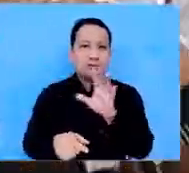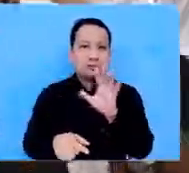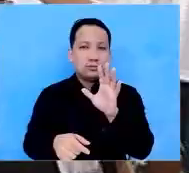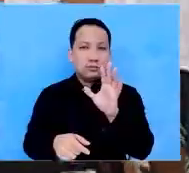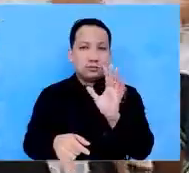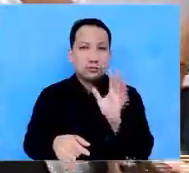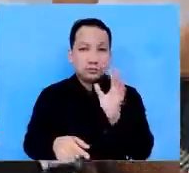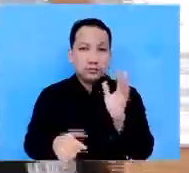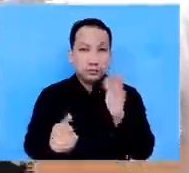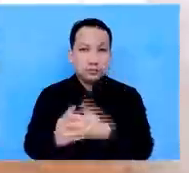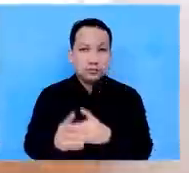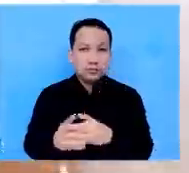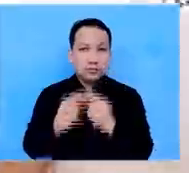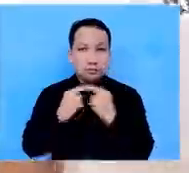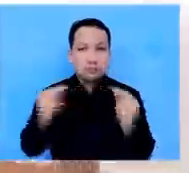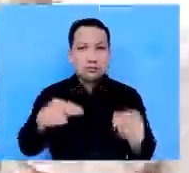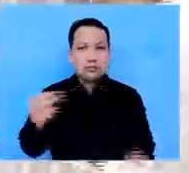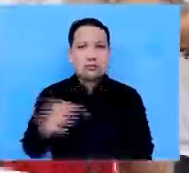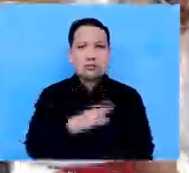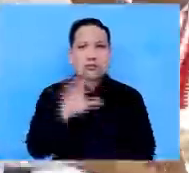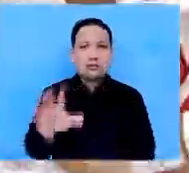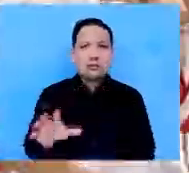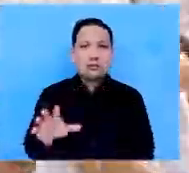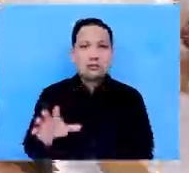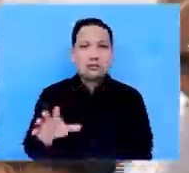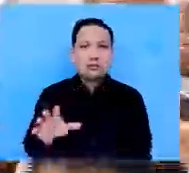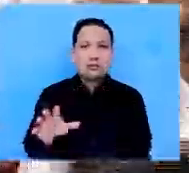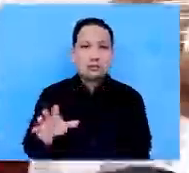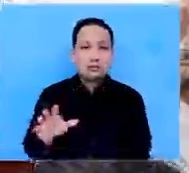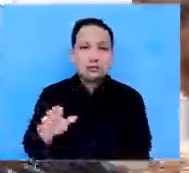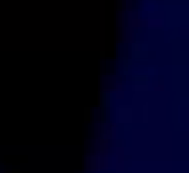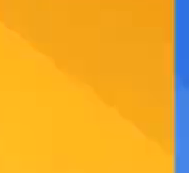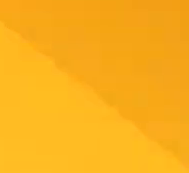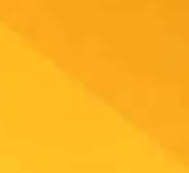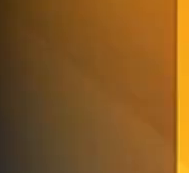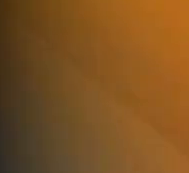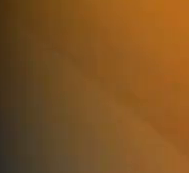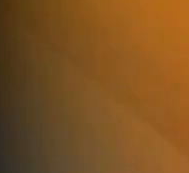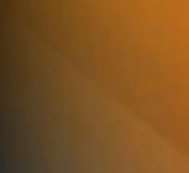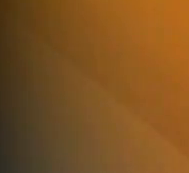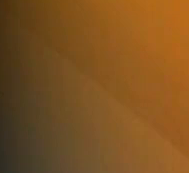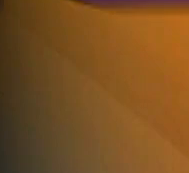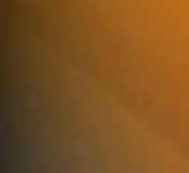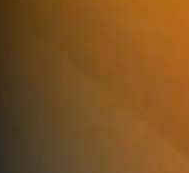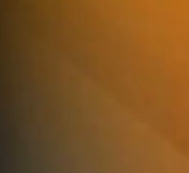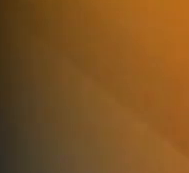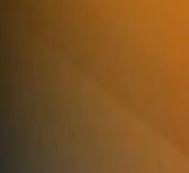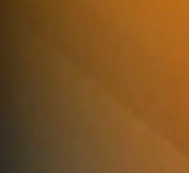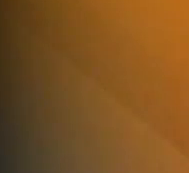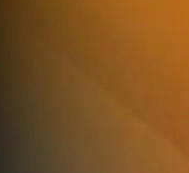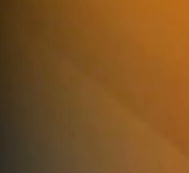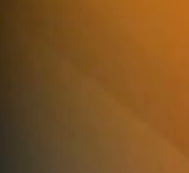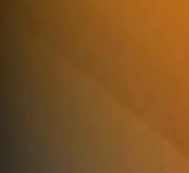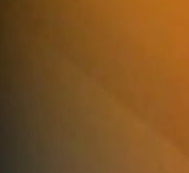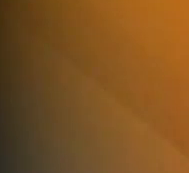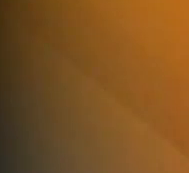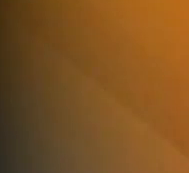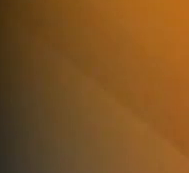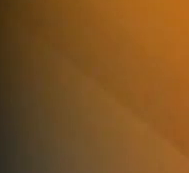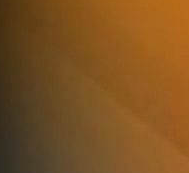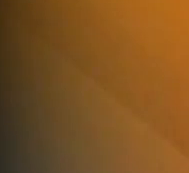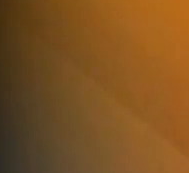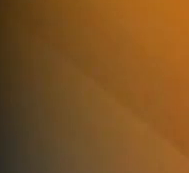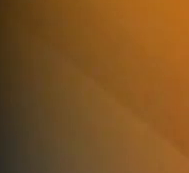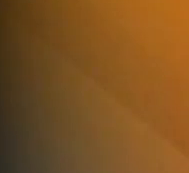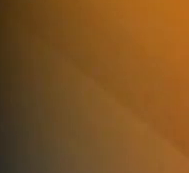piso. Nagbabalita mula sa frontline, Gio Robles, News 5. Susunod,